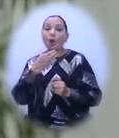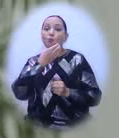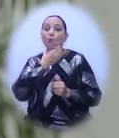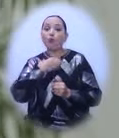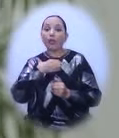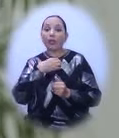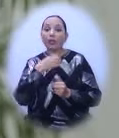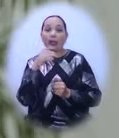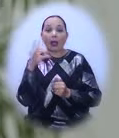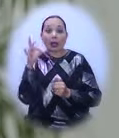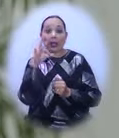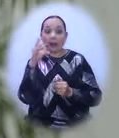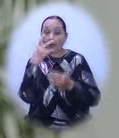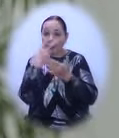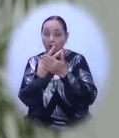bo'yinlarga qarab